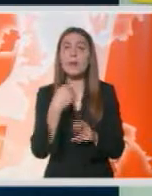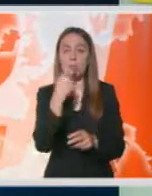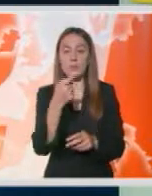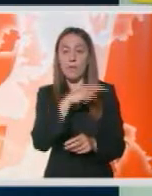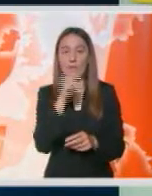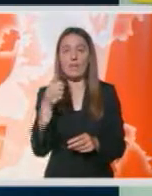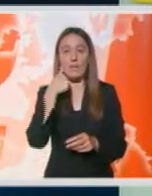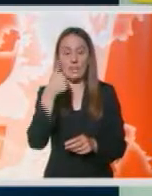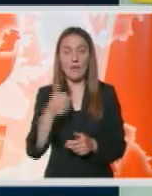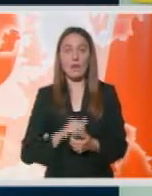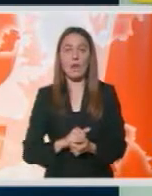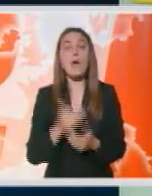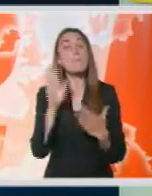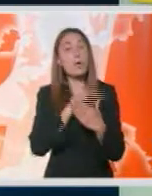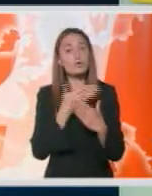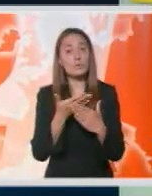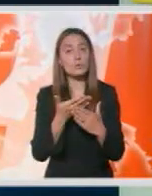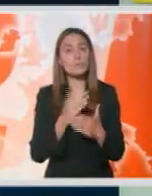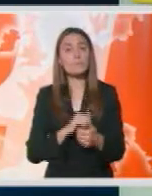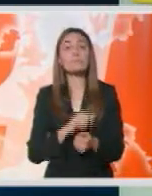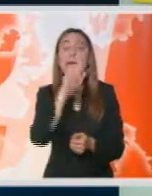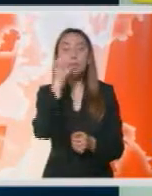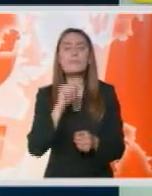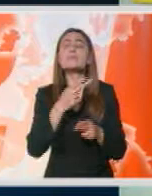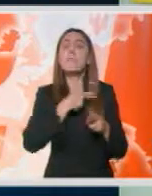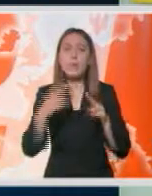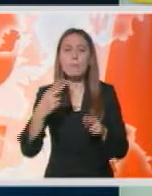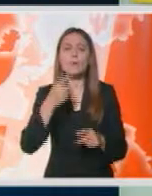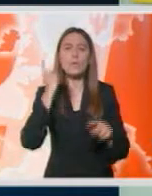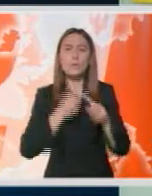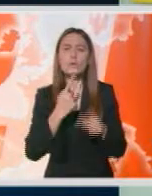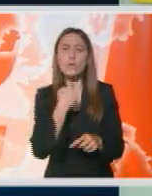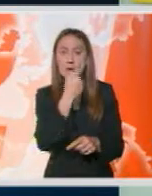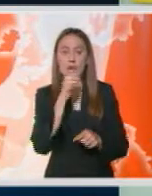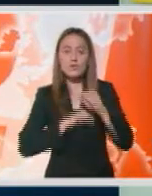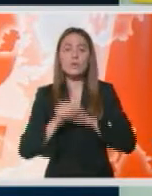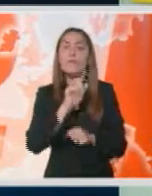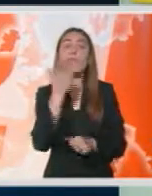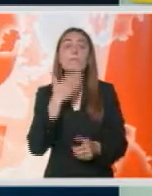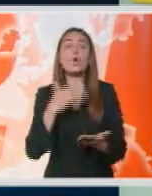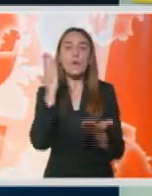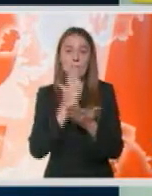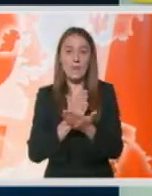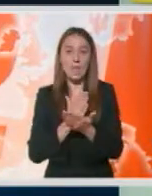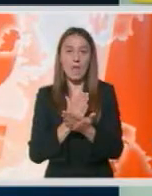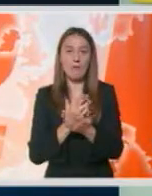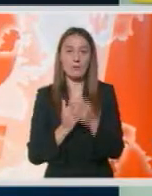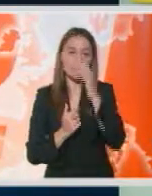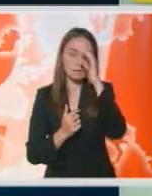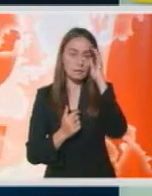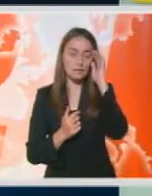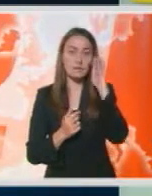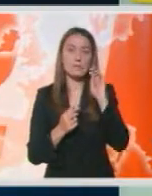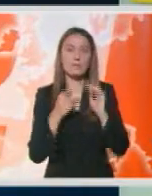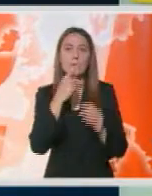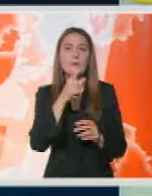dana. Međutim, da bismo potpuno identifikovali žrtve, neophodno je bila i upoređivanje